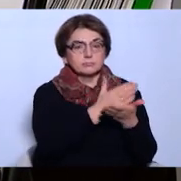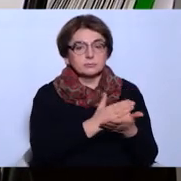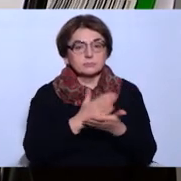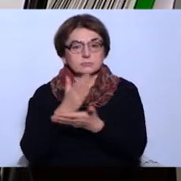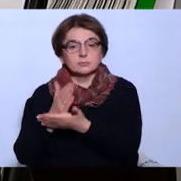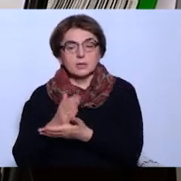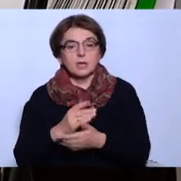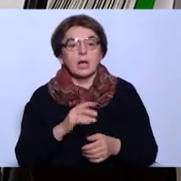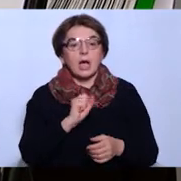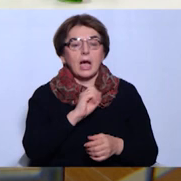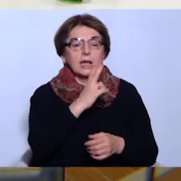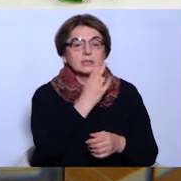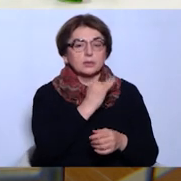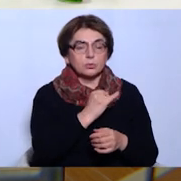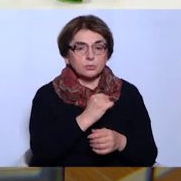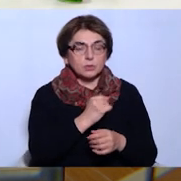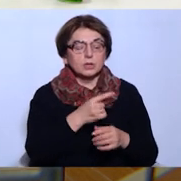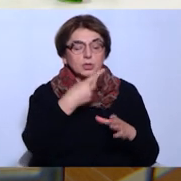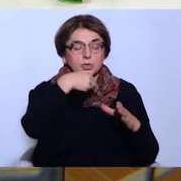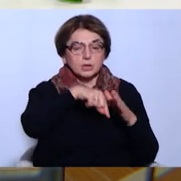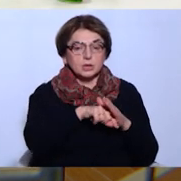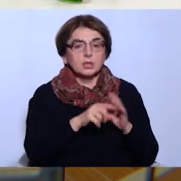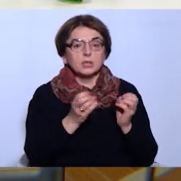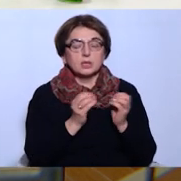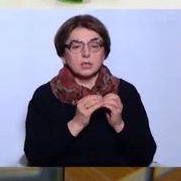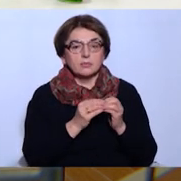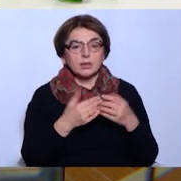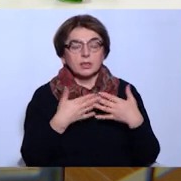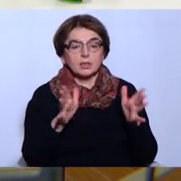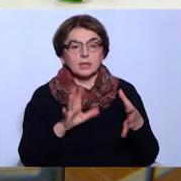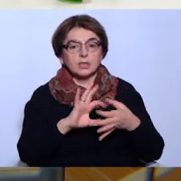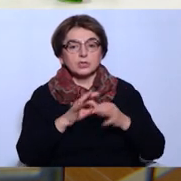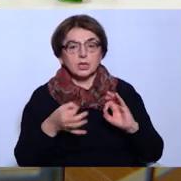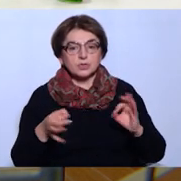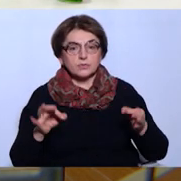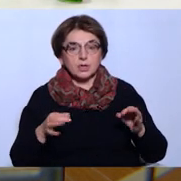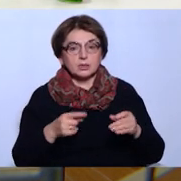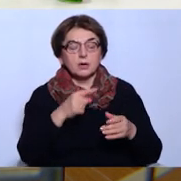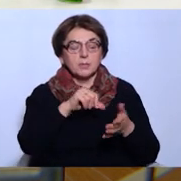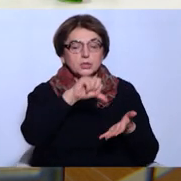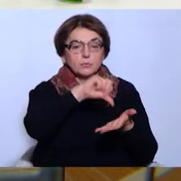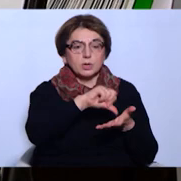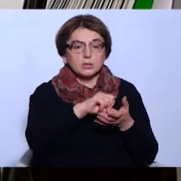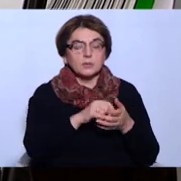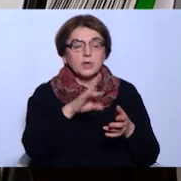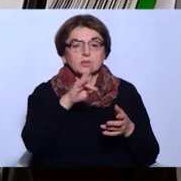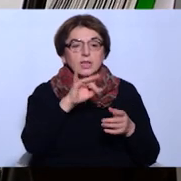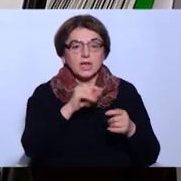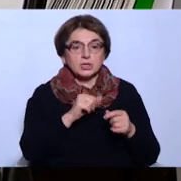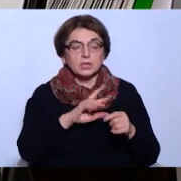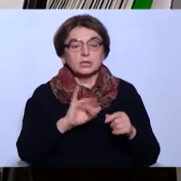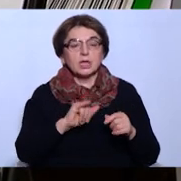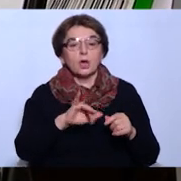და ციკლურ ნახშირწყალბადებად. აციკლური იგივეა რაც ღია ჯაჭვიანი და მათ მიეკუთვნება ნაჯერი და უჯერი ნახშირწყალბადები, ხოლო